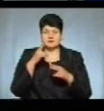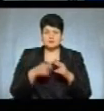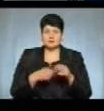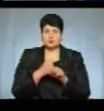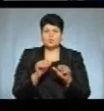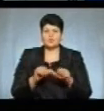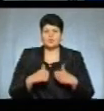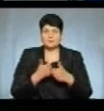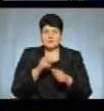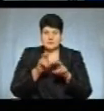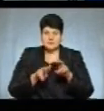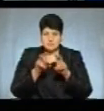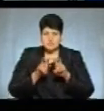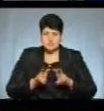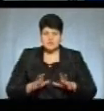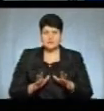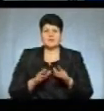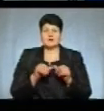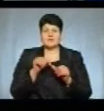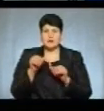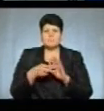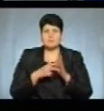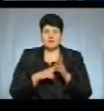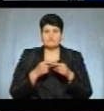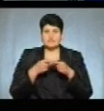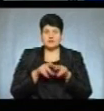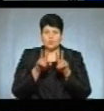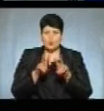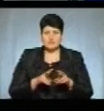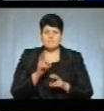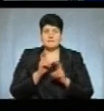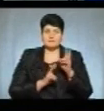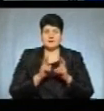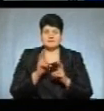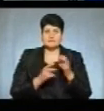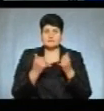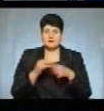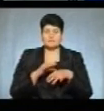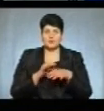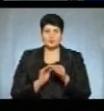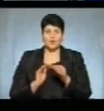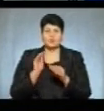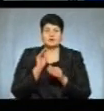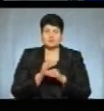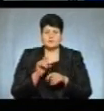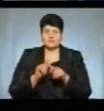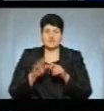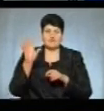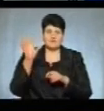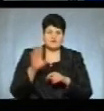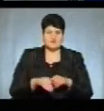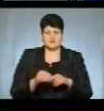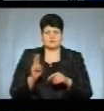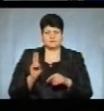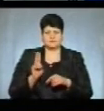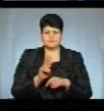цей випадок. За словами Андрія Мастюха, окрім планових технічних оглядів, на підприємстві наразі проводиться додаткове обстеження всіх транспортних